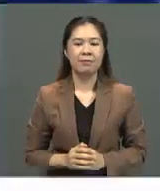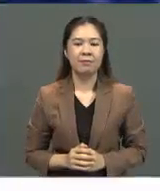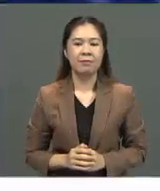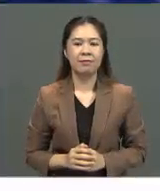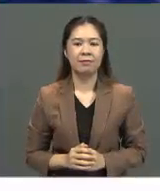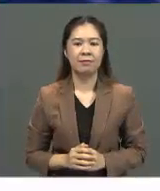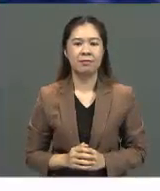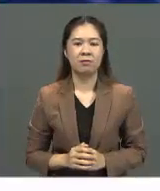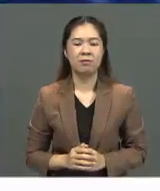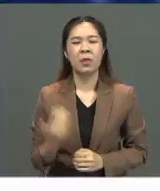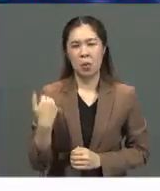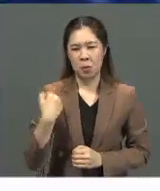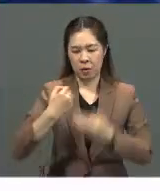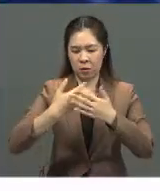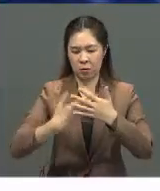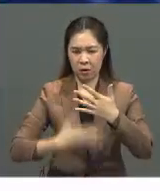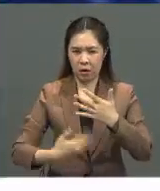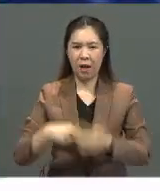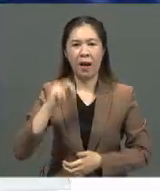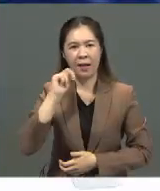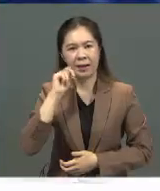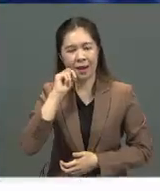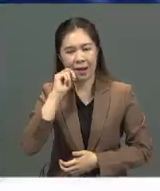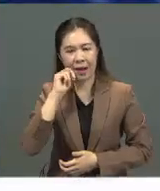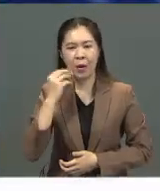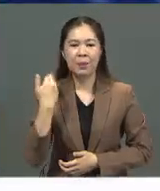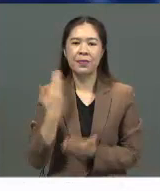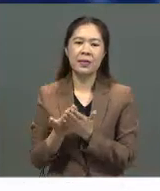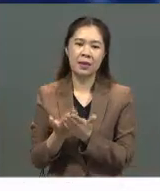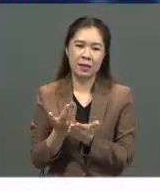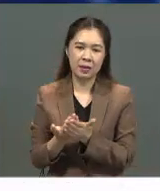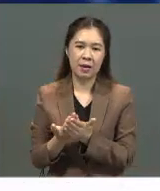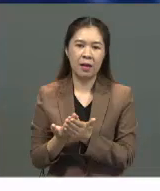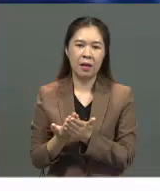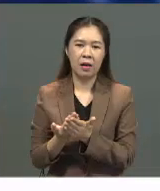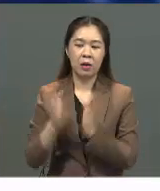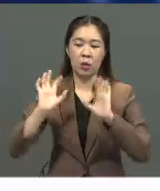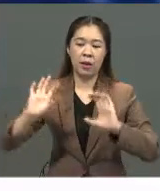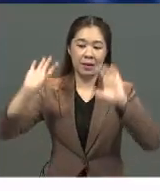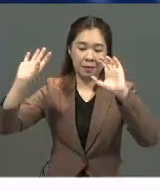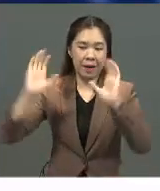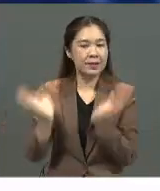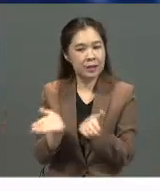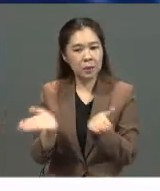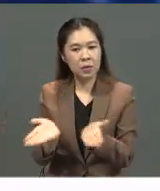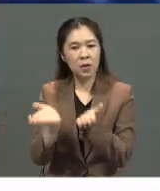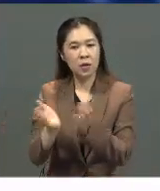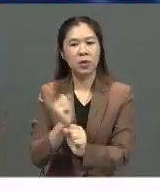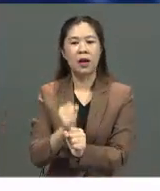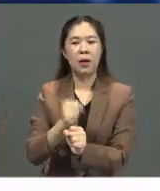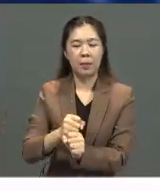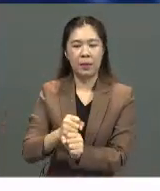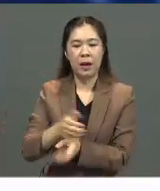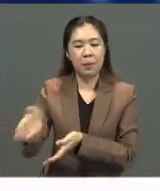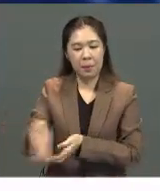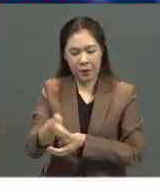จริงๆแล้วมันมีหลายๆอย่างเงินค่าน้ำประปาเงินที่รัฐให้สนับสนุนหมู่บ้านเอาไปทำไม้กวาดนะครับท่